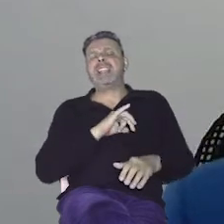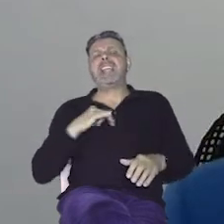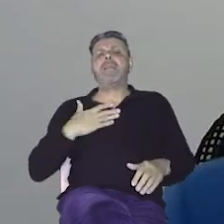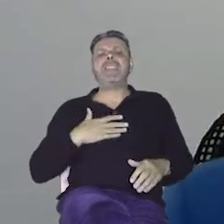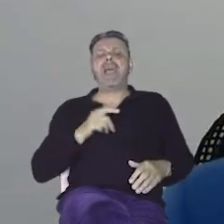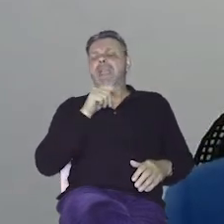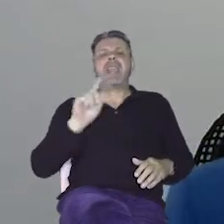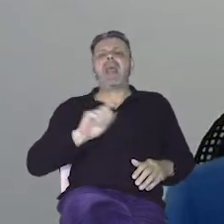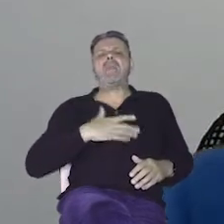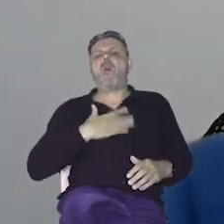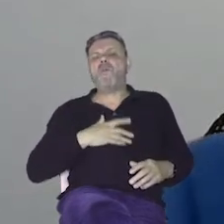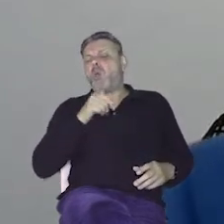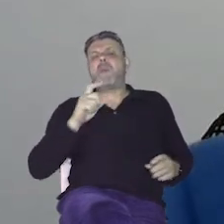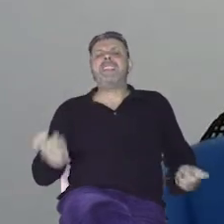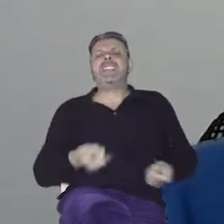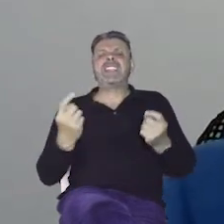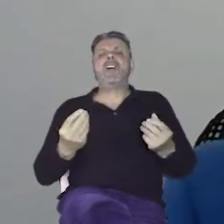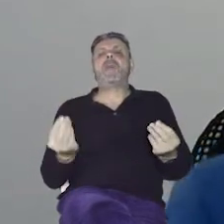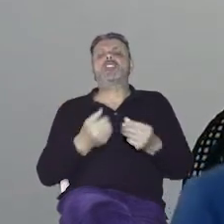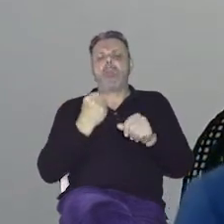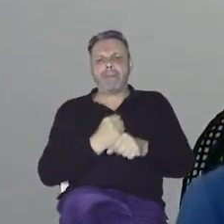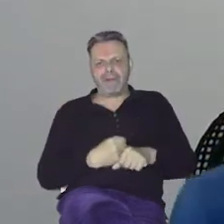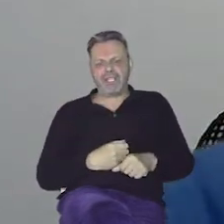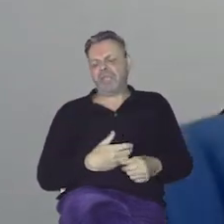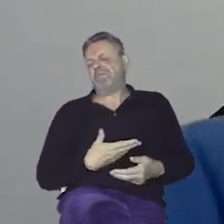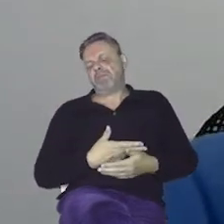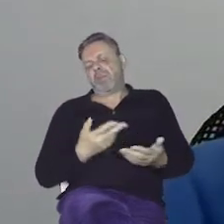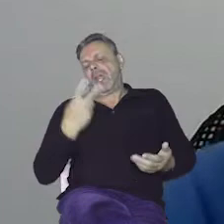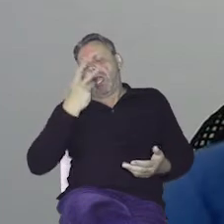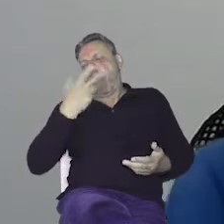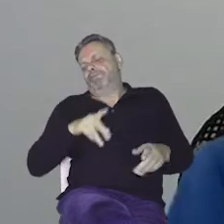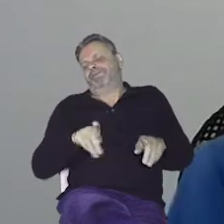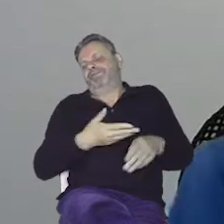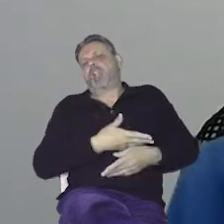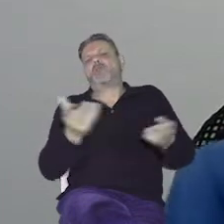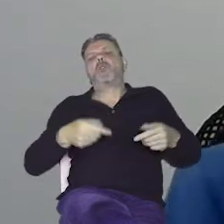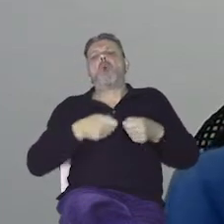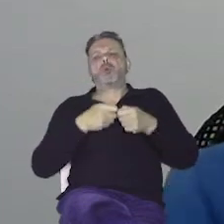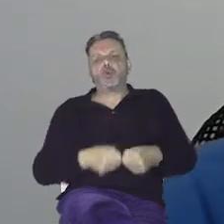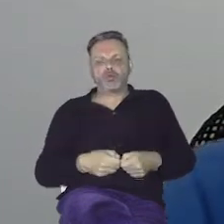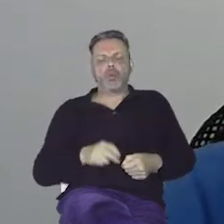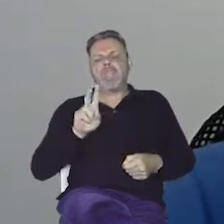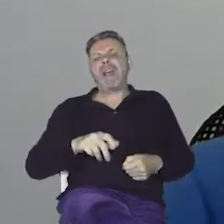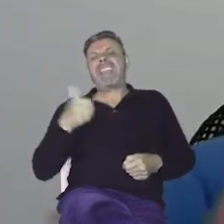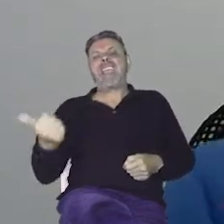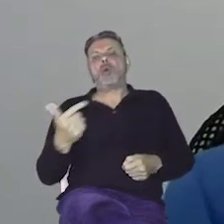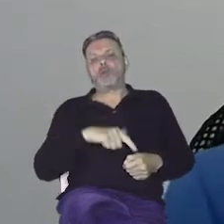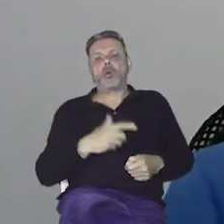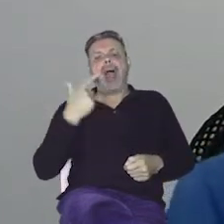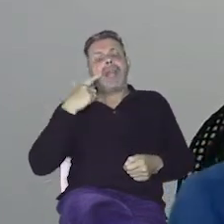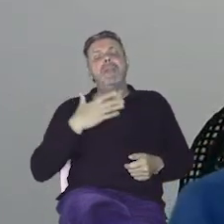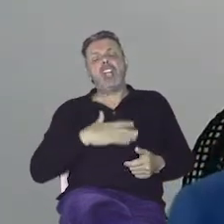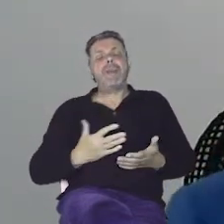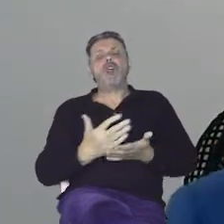nemaju volju ni inicijativu nešto mijenjati. Kao i svugdje u društvu imate s jedne i s druge strane, ali nastojimo iskoristiti